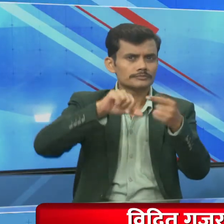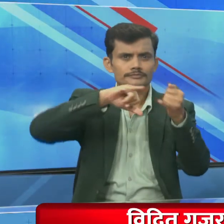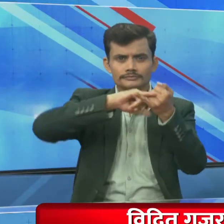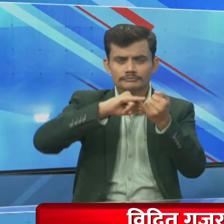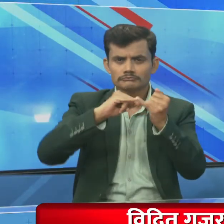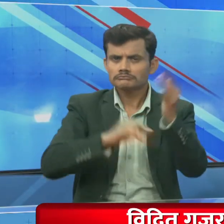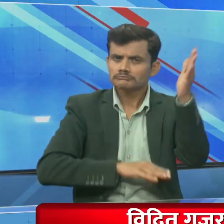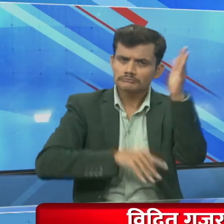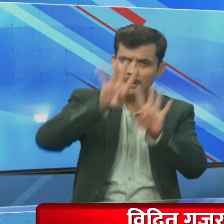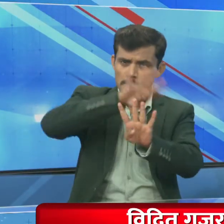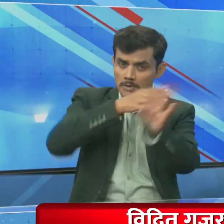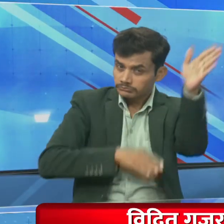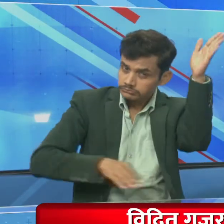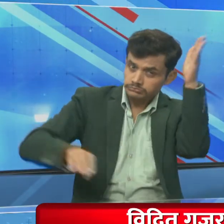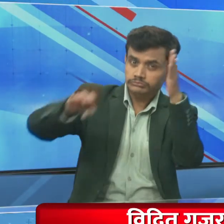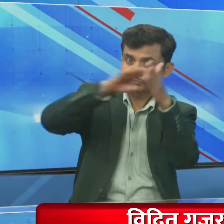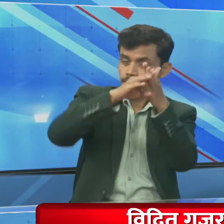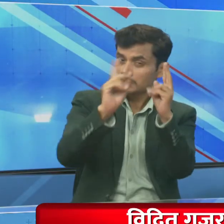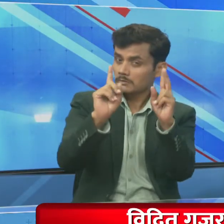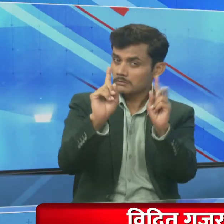शीर्ष पर बरकरार।